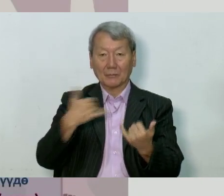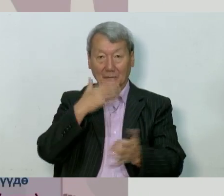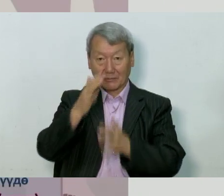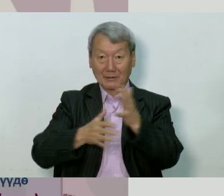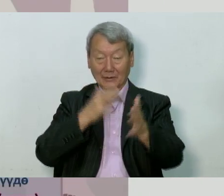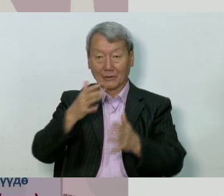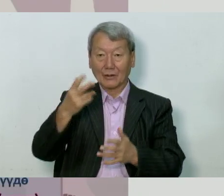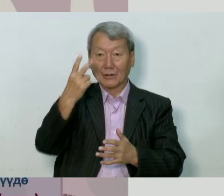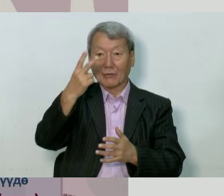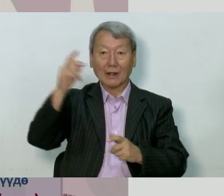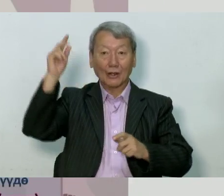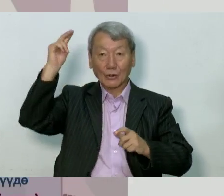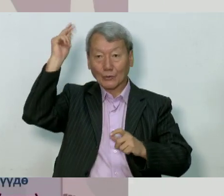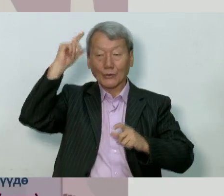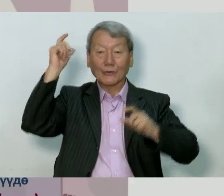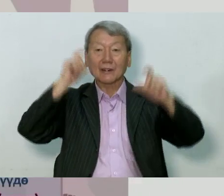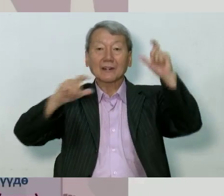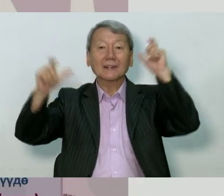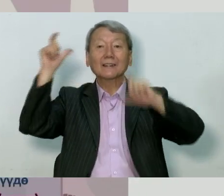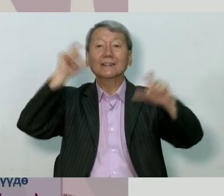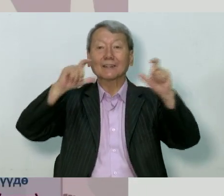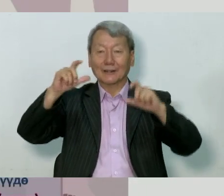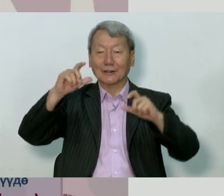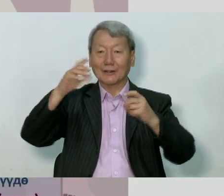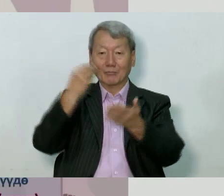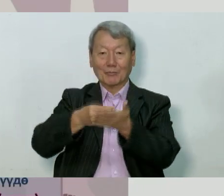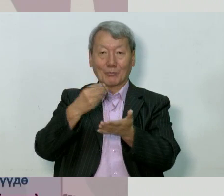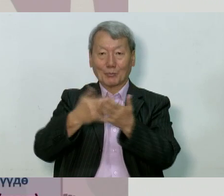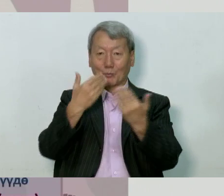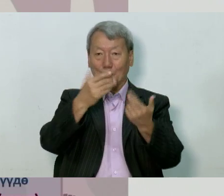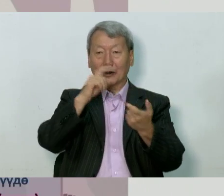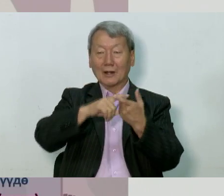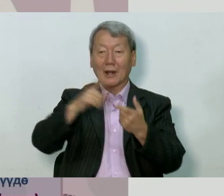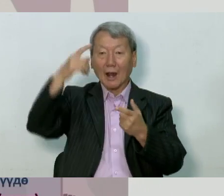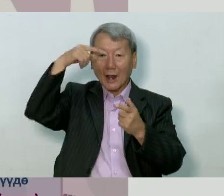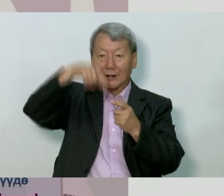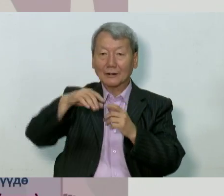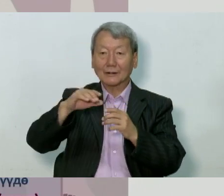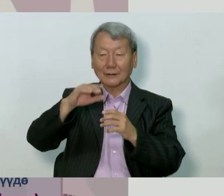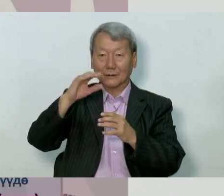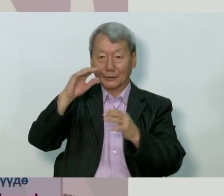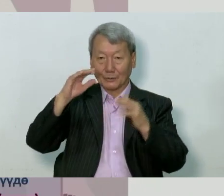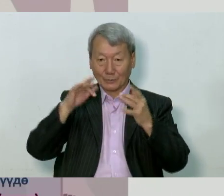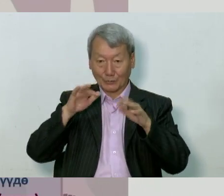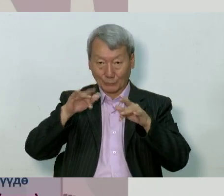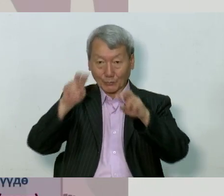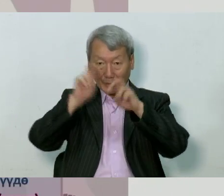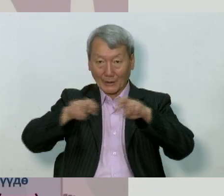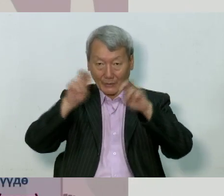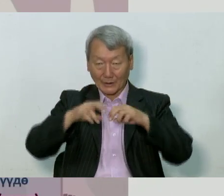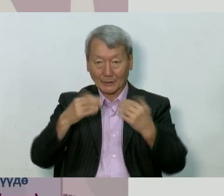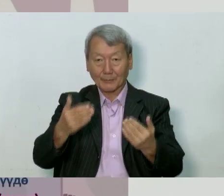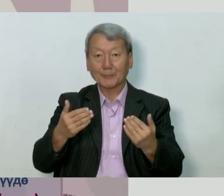айтылган институттан тартылган акча каражаттар ички процедураларды өтүп жатат.